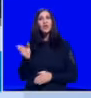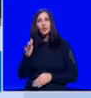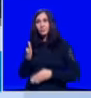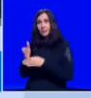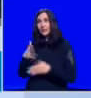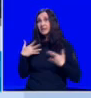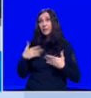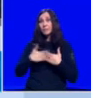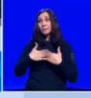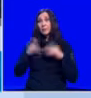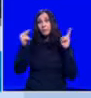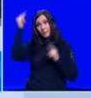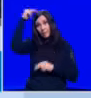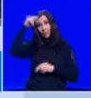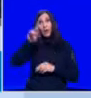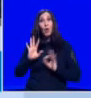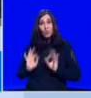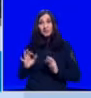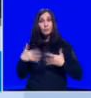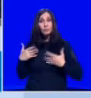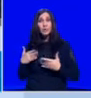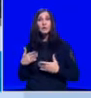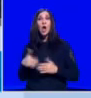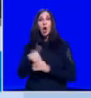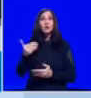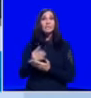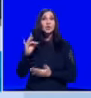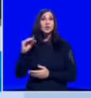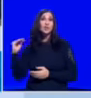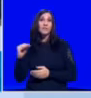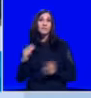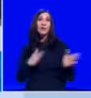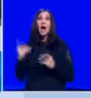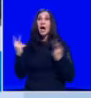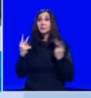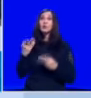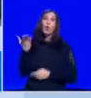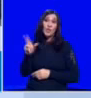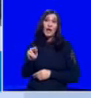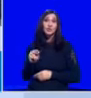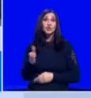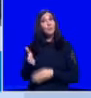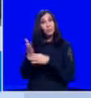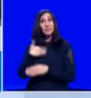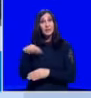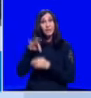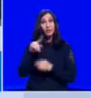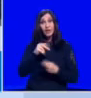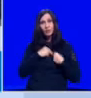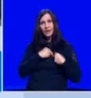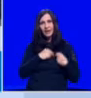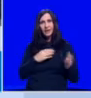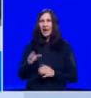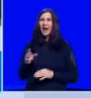искането на ППДБ, ако наистина поискат оставката на разбира се, ако те пък кажат, че ще подкрепят нашия вот на недоверие. Ето, да. Както се казва,